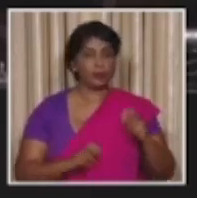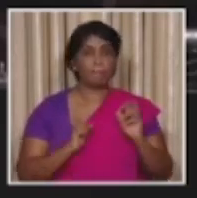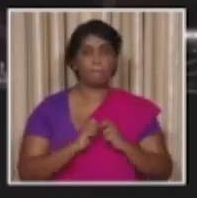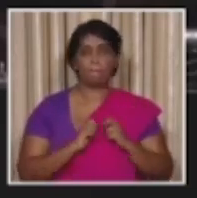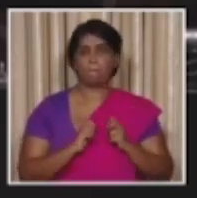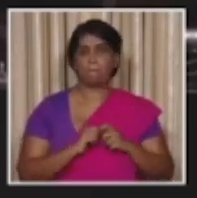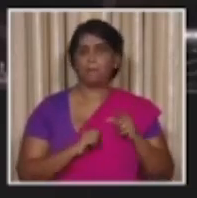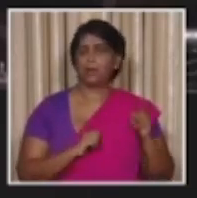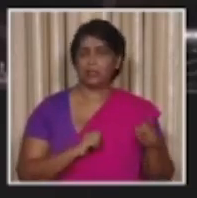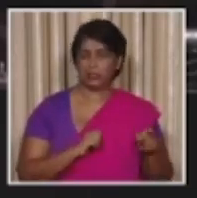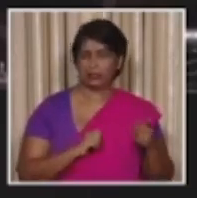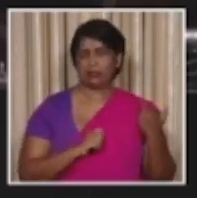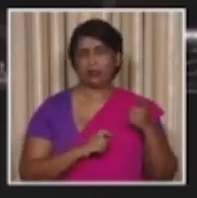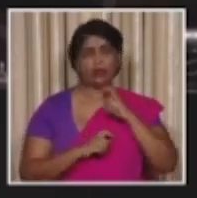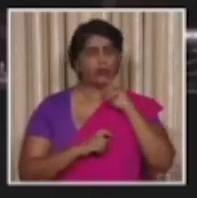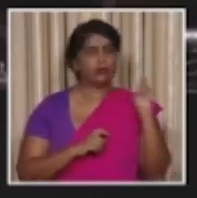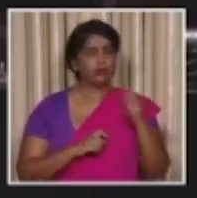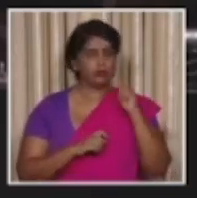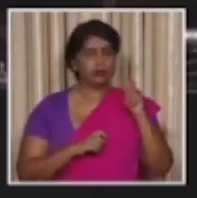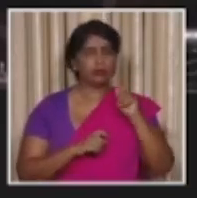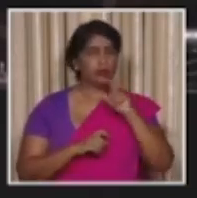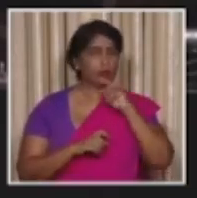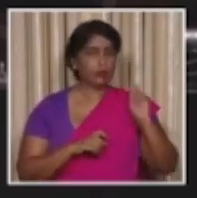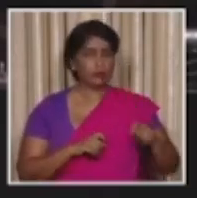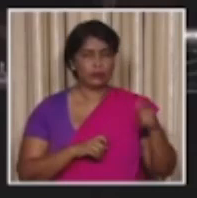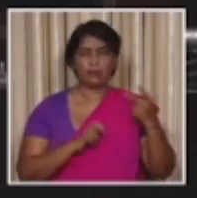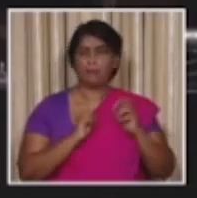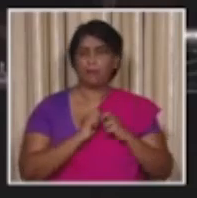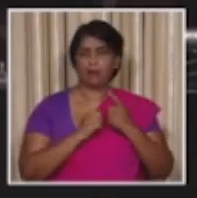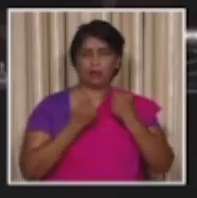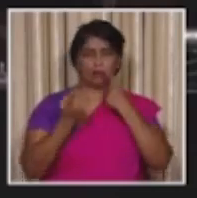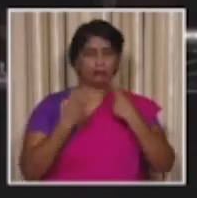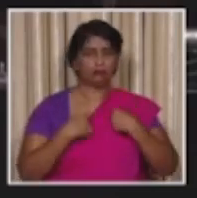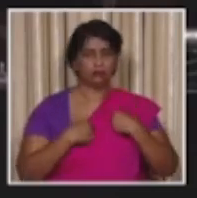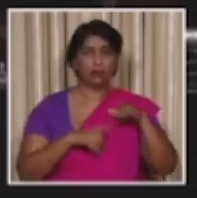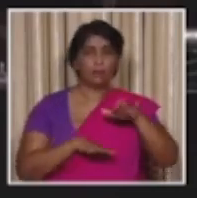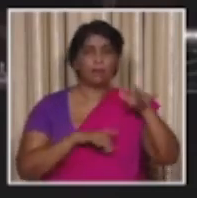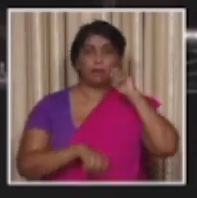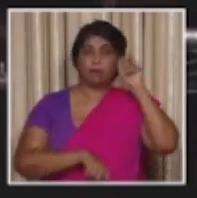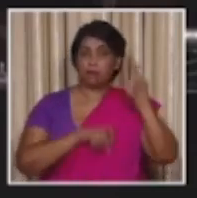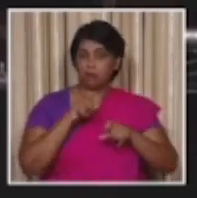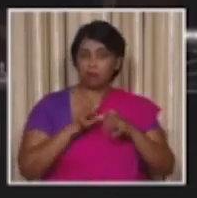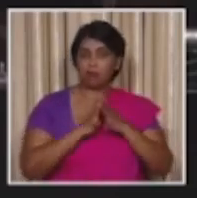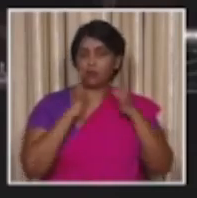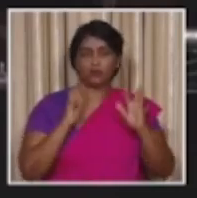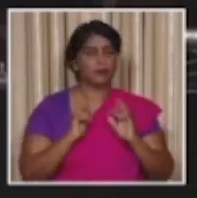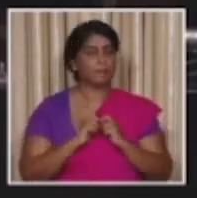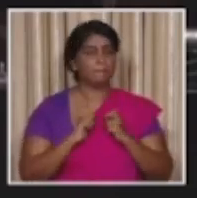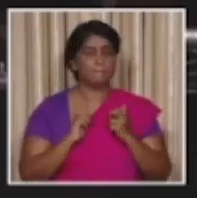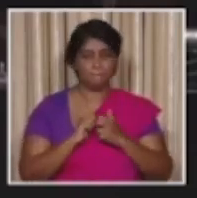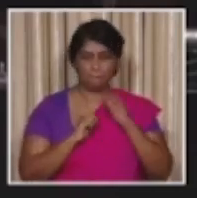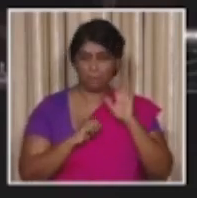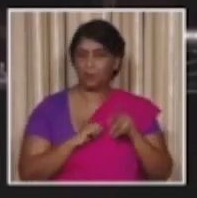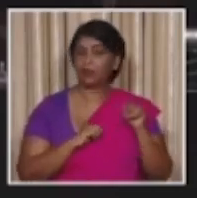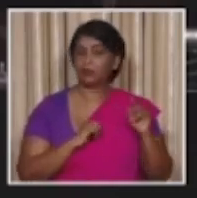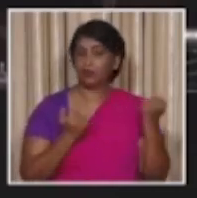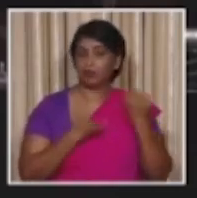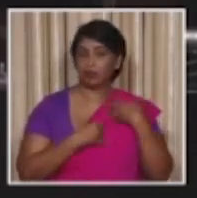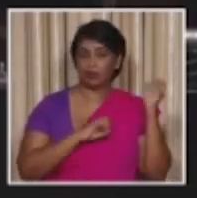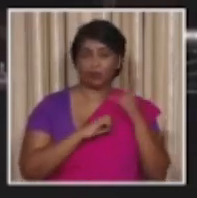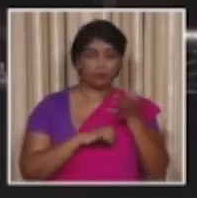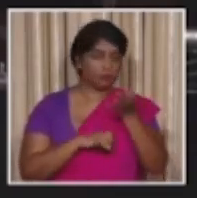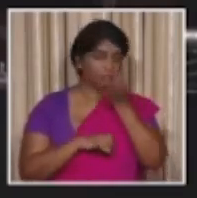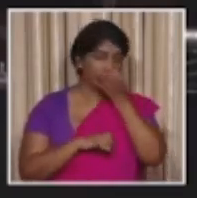ආවා. කඩුවෙල මහේස්ත්‍රාත් අධිකරණයට මේ ප්‍රශ්නේ ආවට පස්සේ ප්‍රදේශයේ ජනතාවට විශාල ගැටලුවක් තිබ්බා. මේ කැලිකසල ගඳ